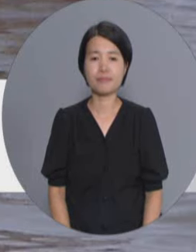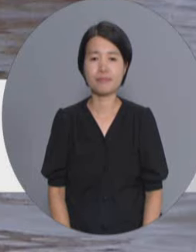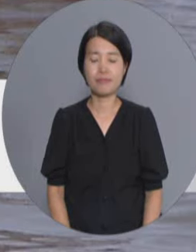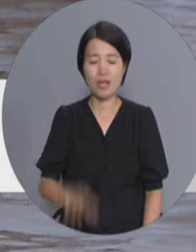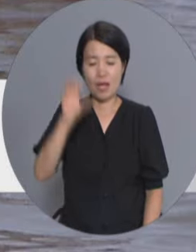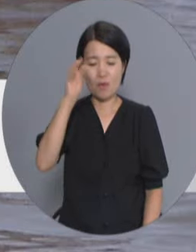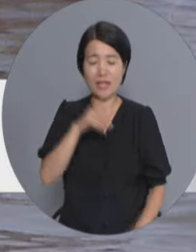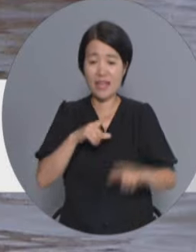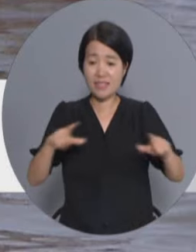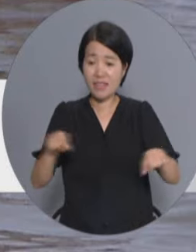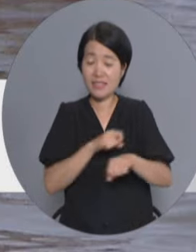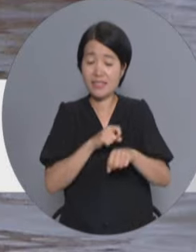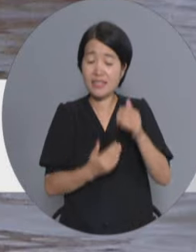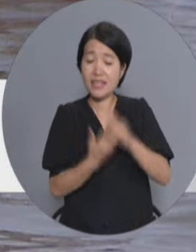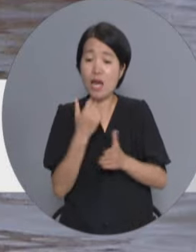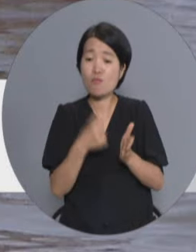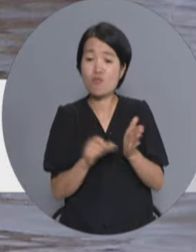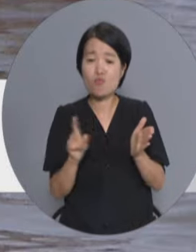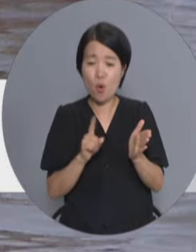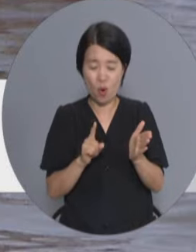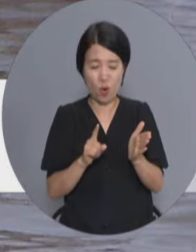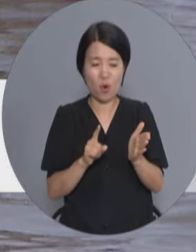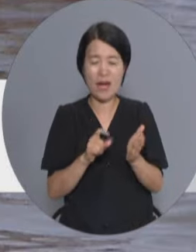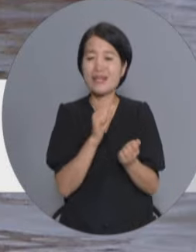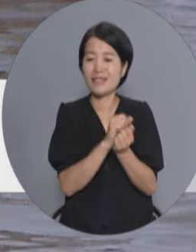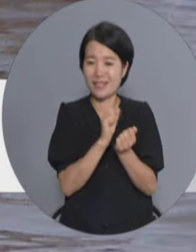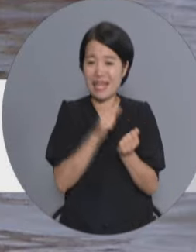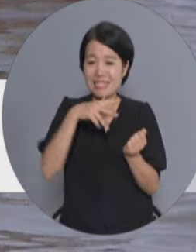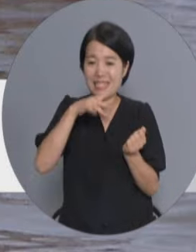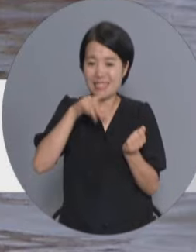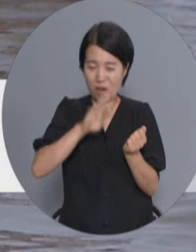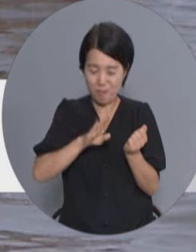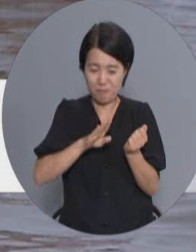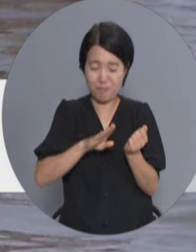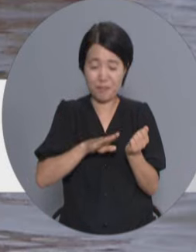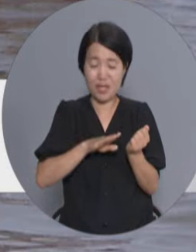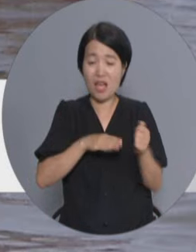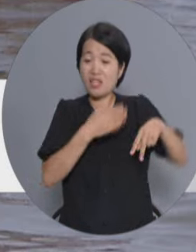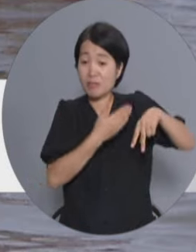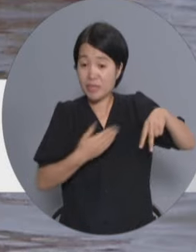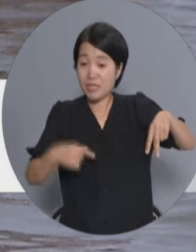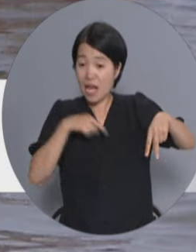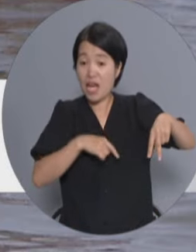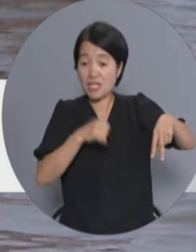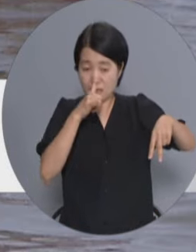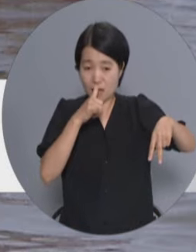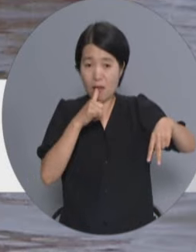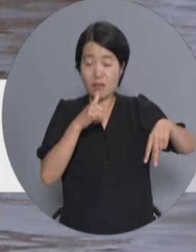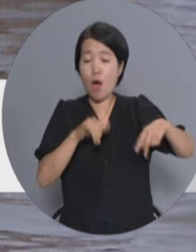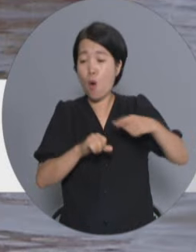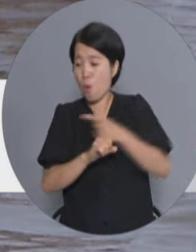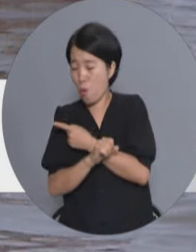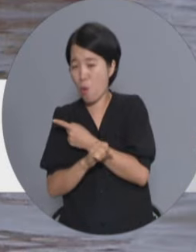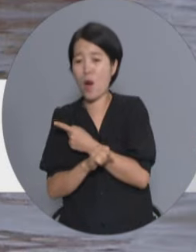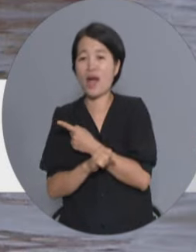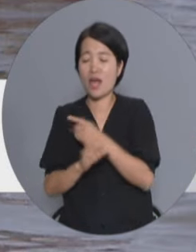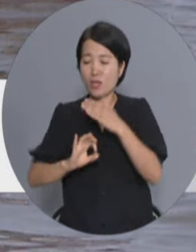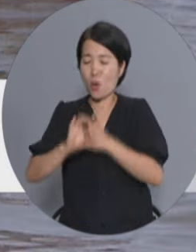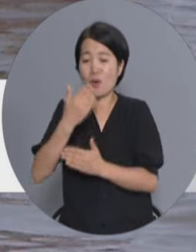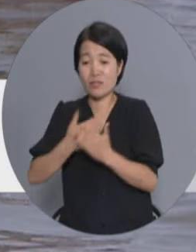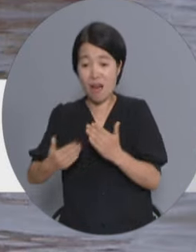광양의 특산물인 제첩은 섬진강에서 주로 잡힙니다. 그런데 이제는 동서천 지방 하천에서도 제첩 등의